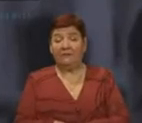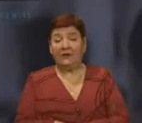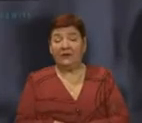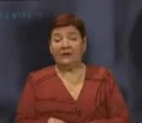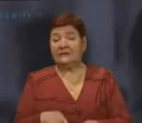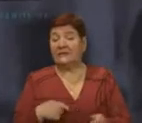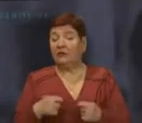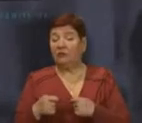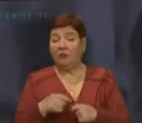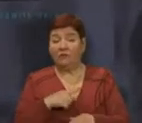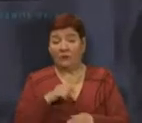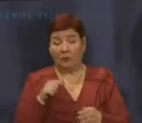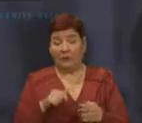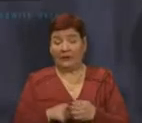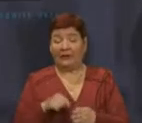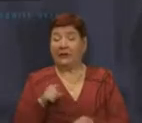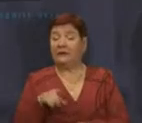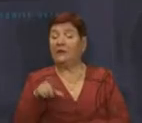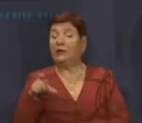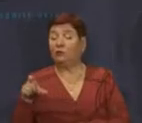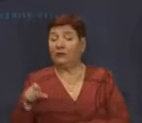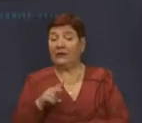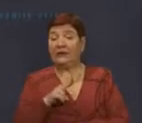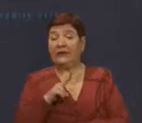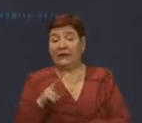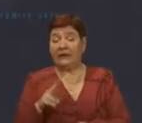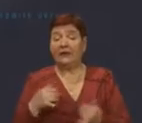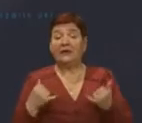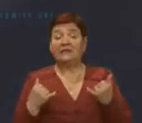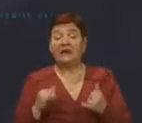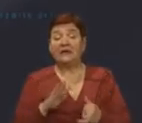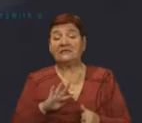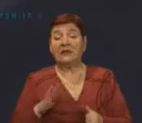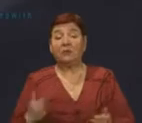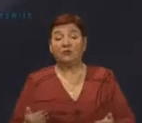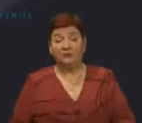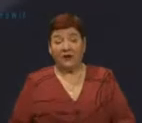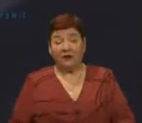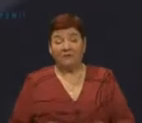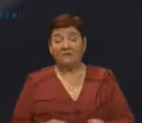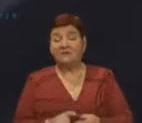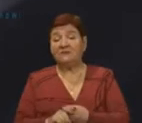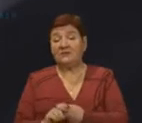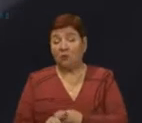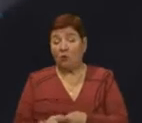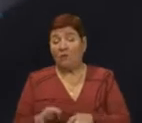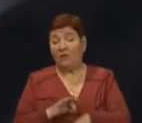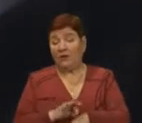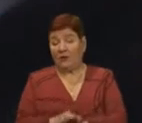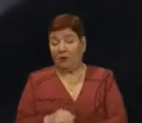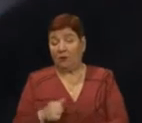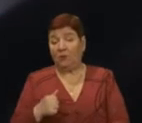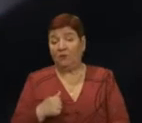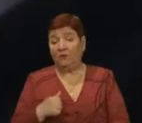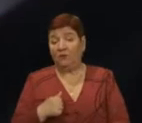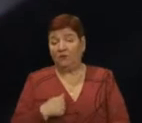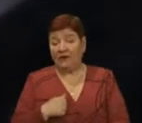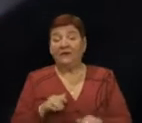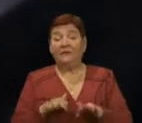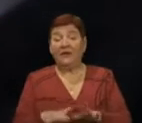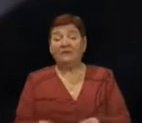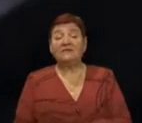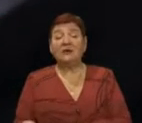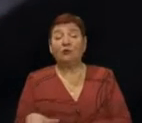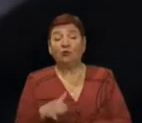не врегульоване питання, так? Ті люди, котрі зараз не проживають в зв'язку із веденням бойових дій у себе в домівках, вони